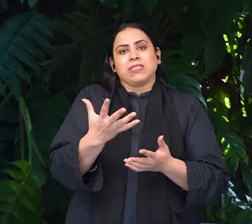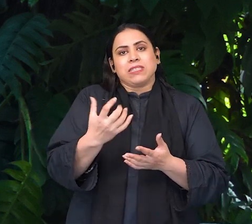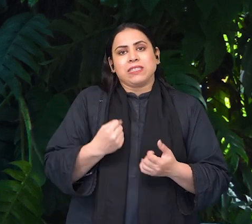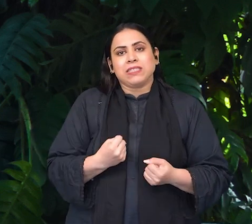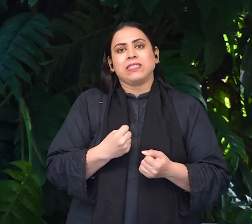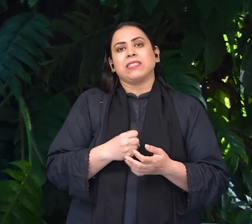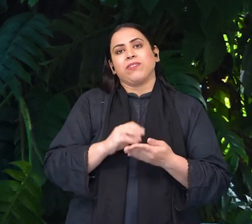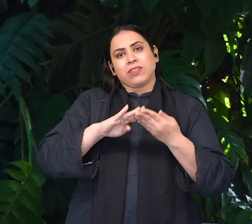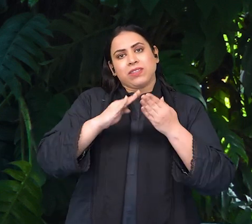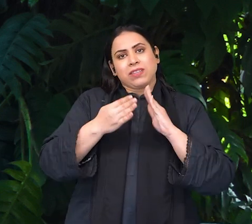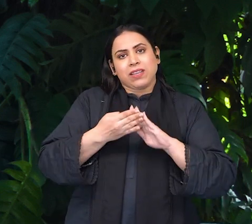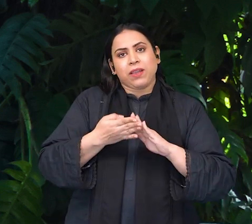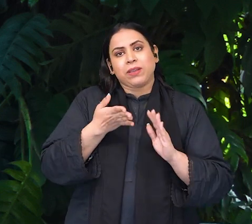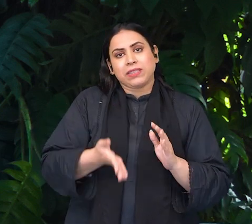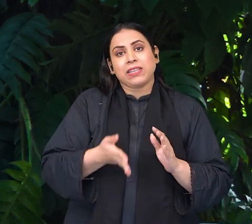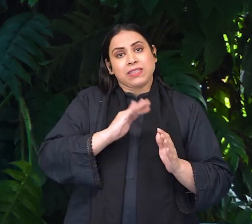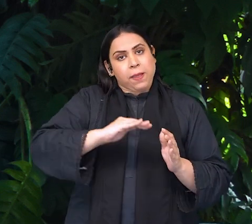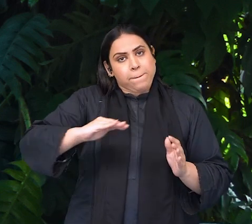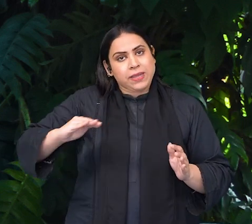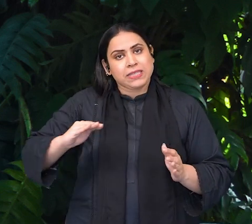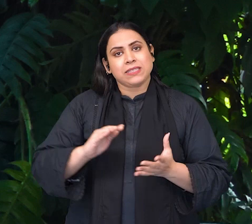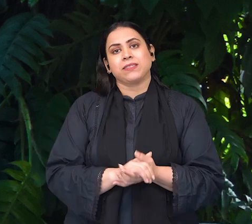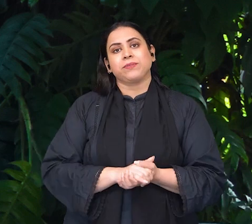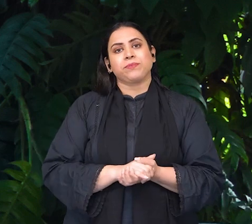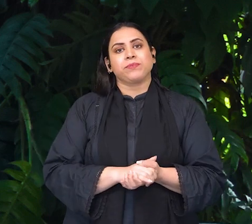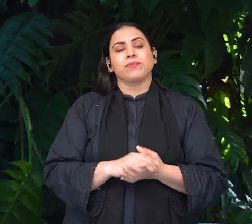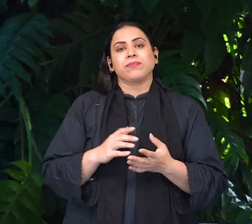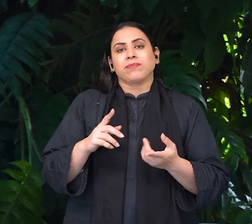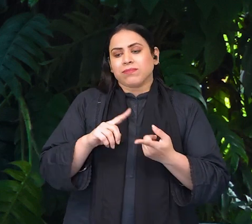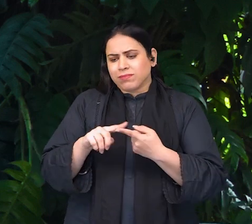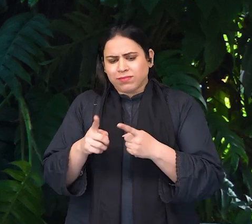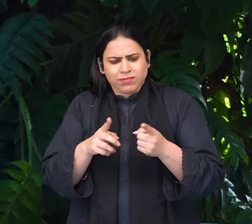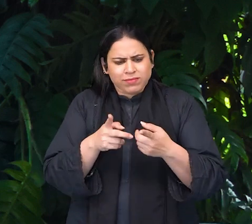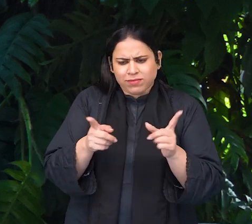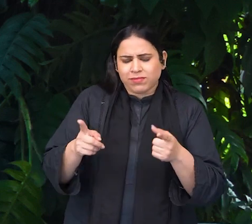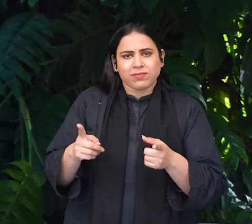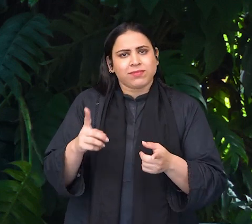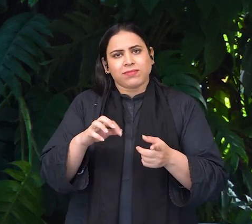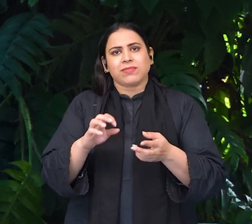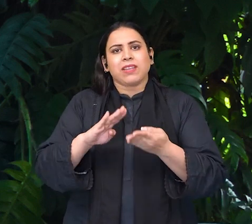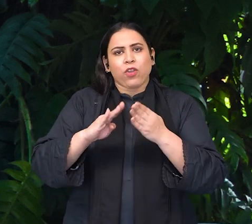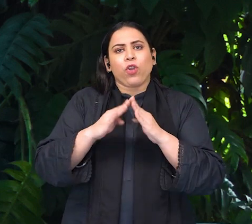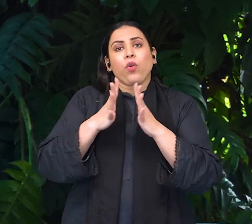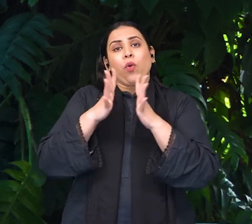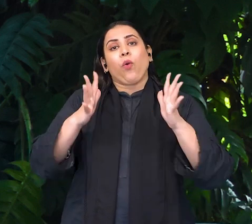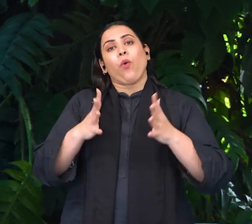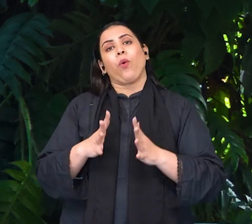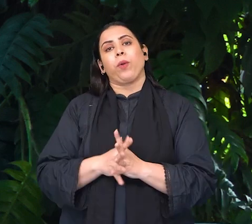respect that I have received from the communities, from these children, is unmatchable. I